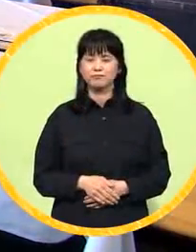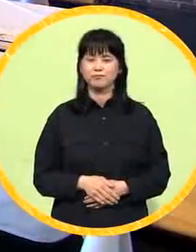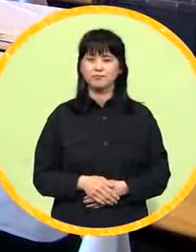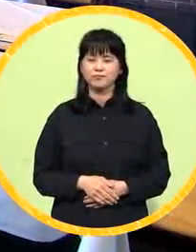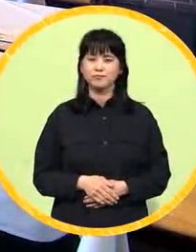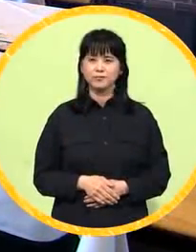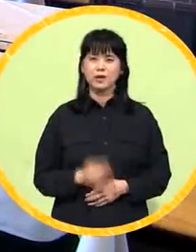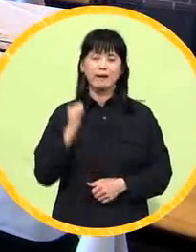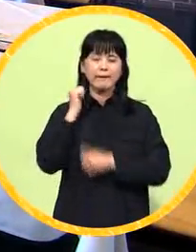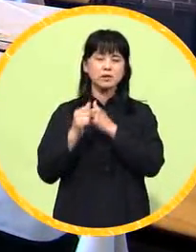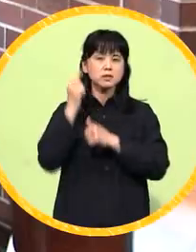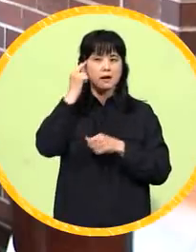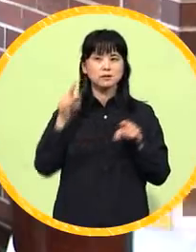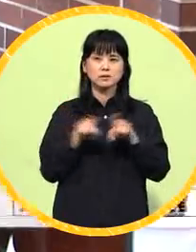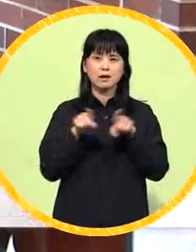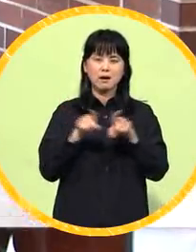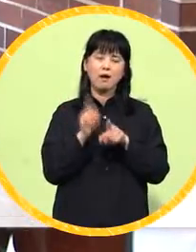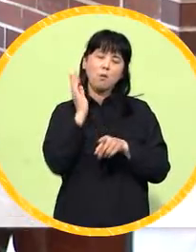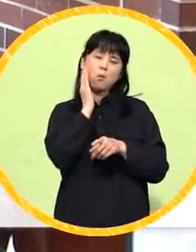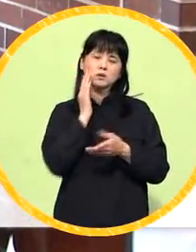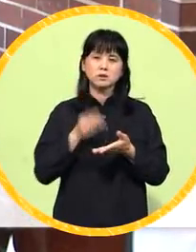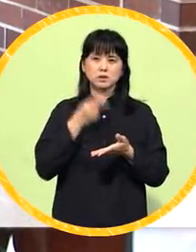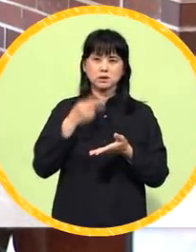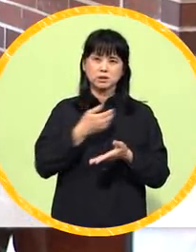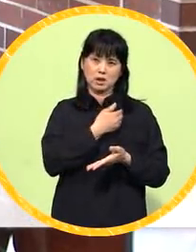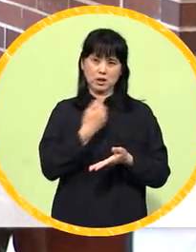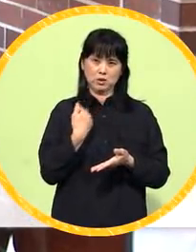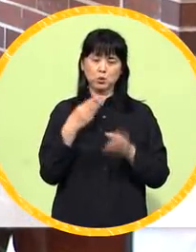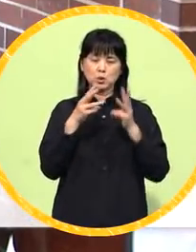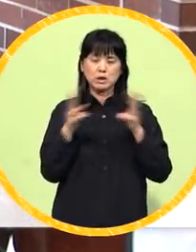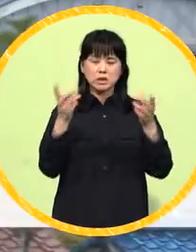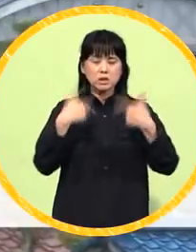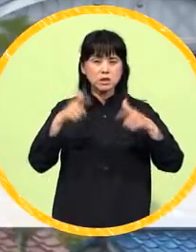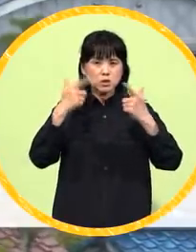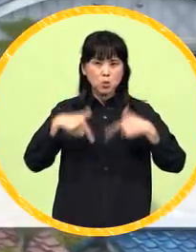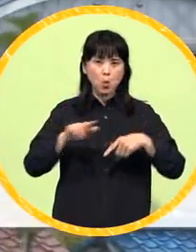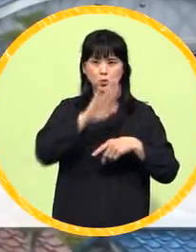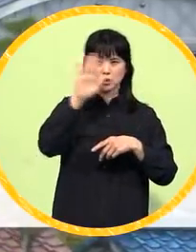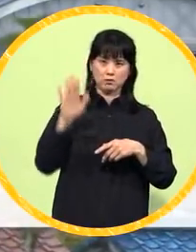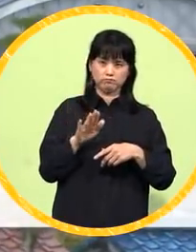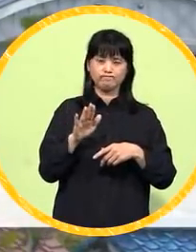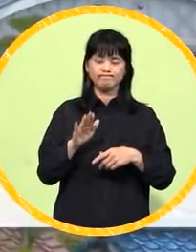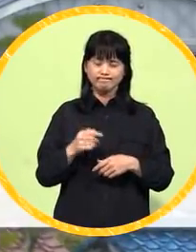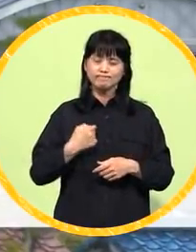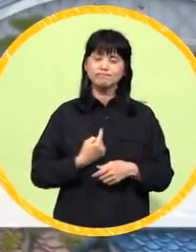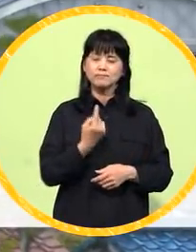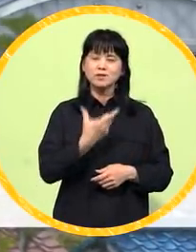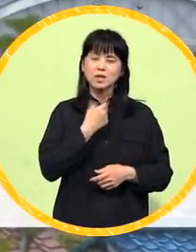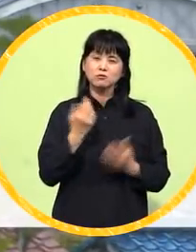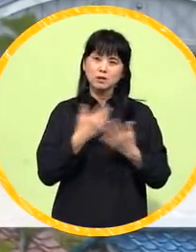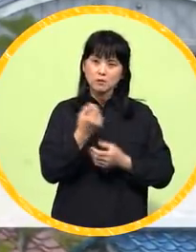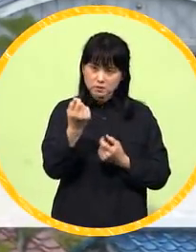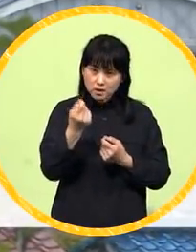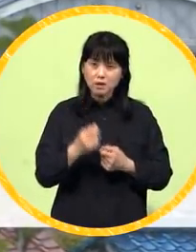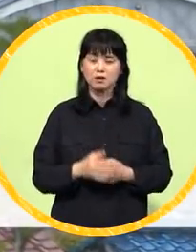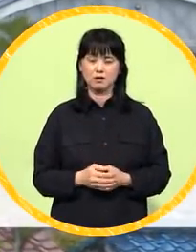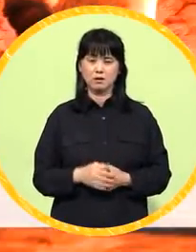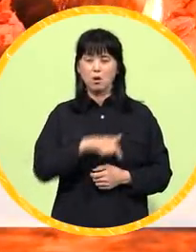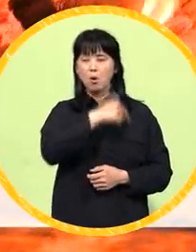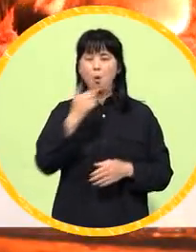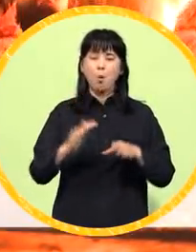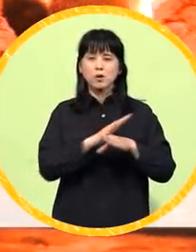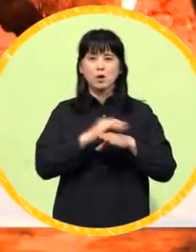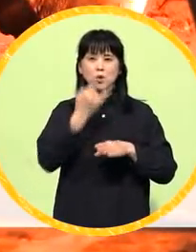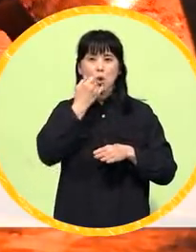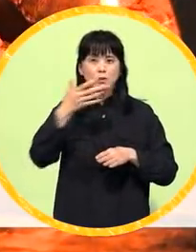を歴史を感じながら美味しい料理が食べられる聞い日常の空間行きたくなっちゃいますよねぇ大磯の